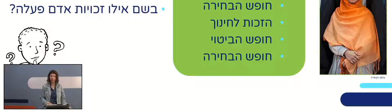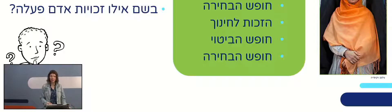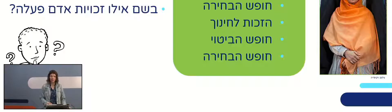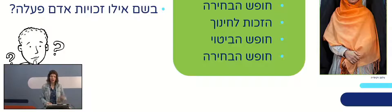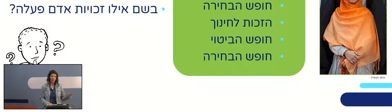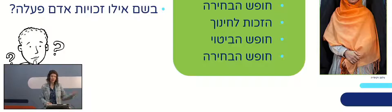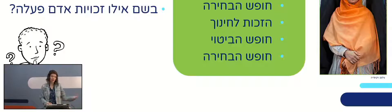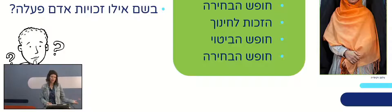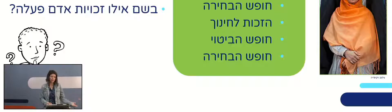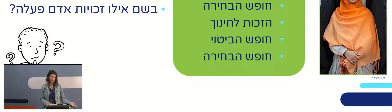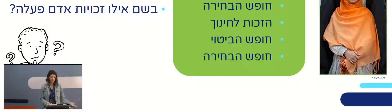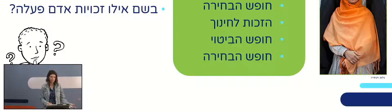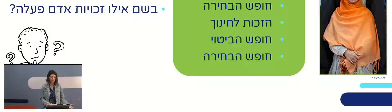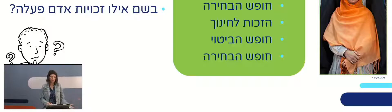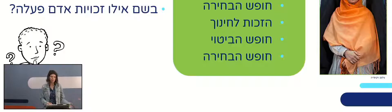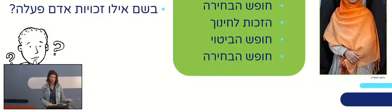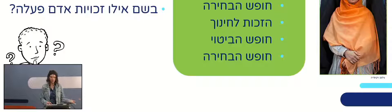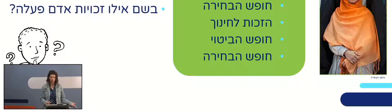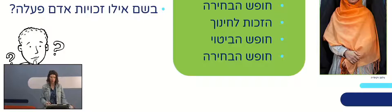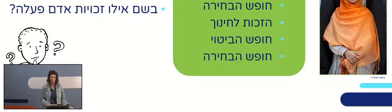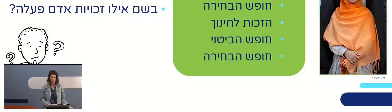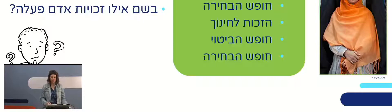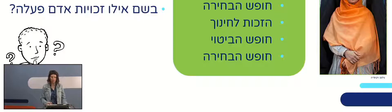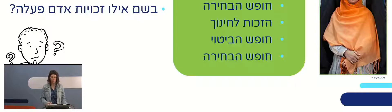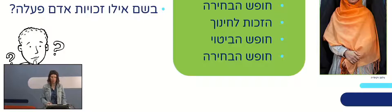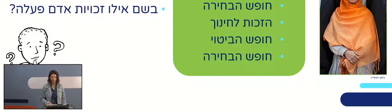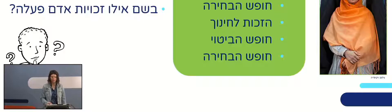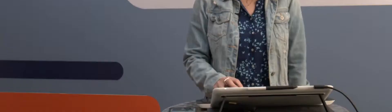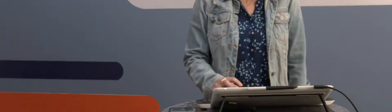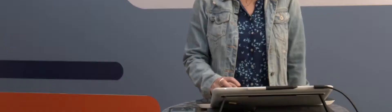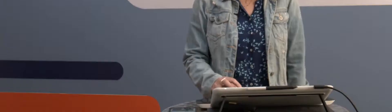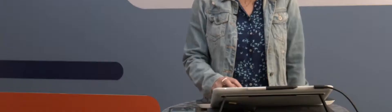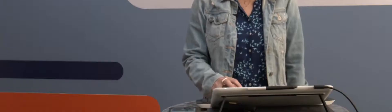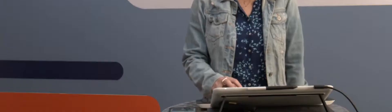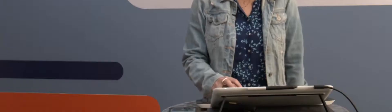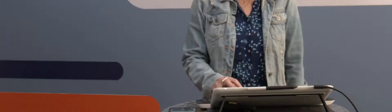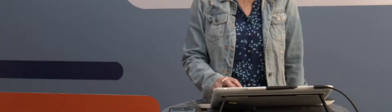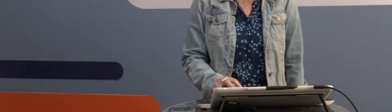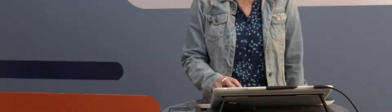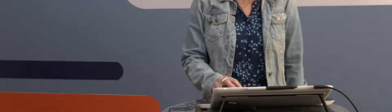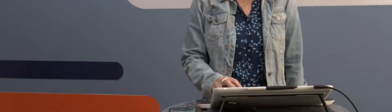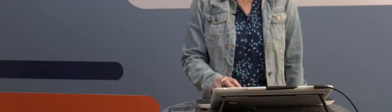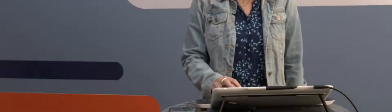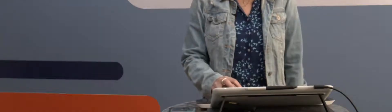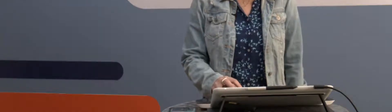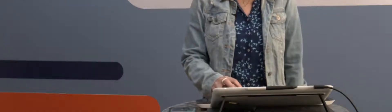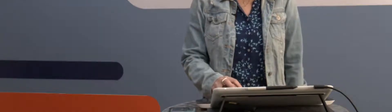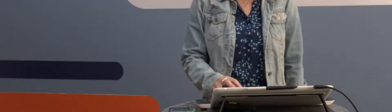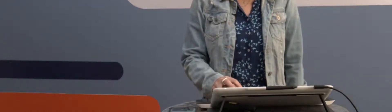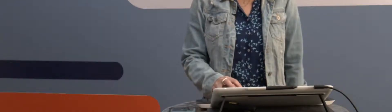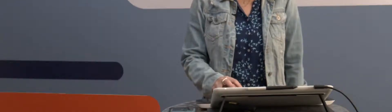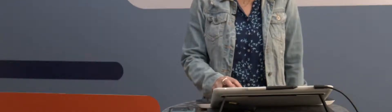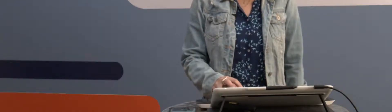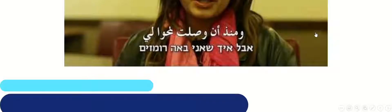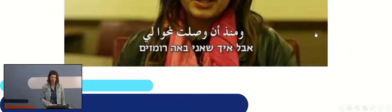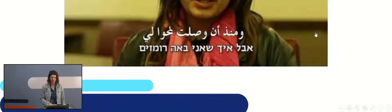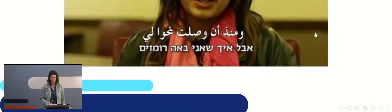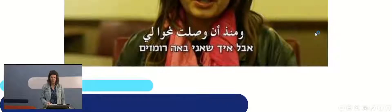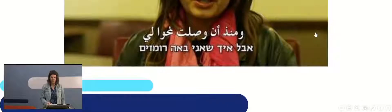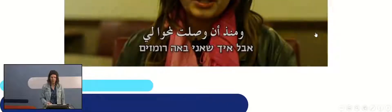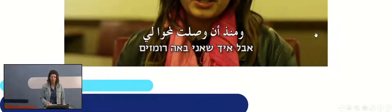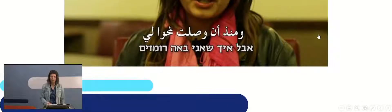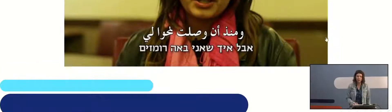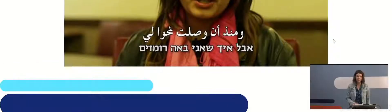צעירה, כבר בת 17 קיבלה פרס נובל לשלום, אז תחשבו מתי נלחמה עבור הדברים האלה שהם זכויות